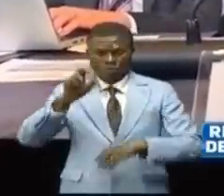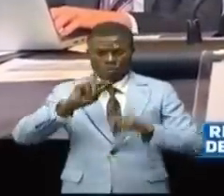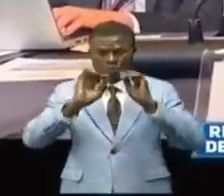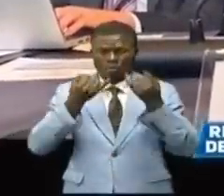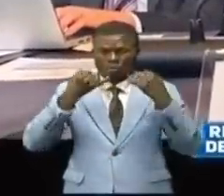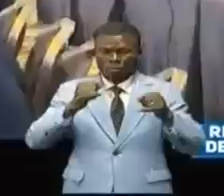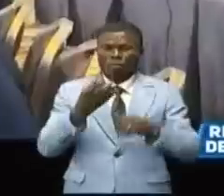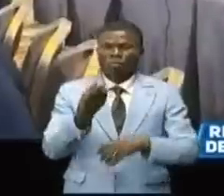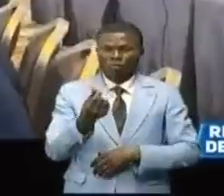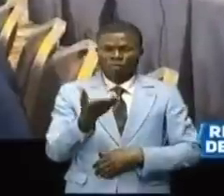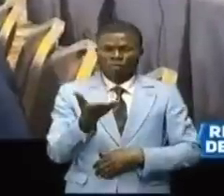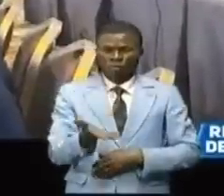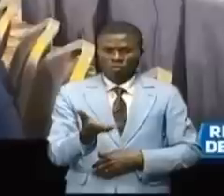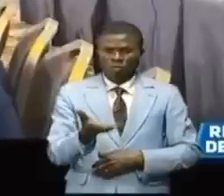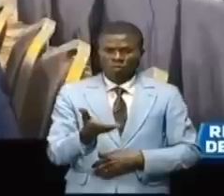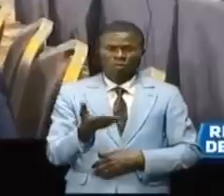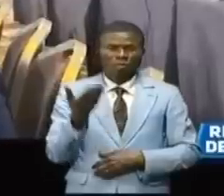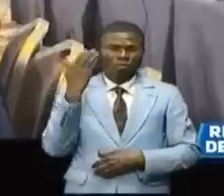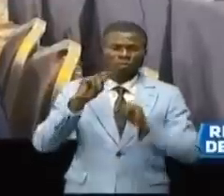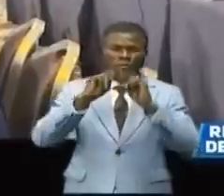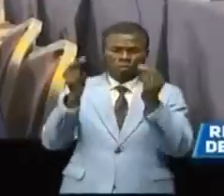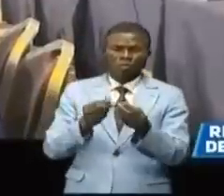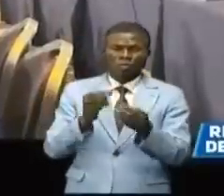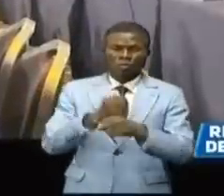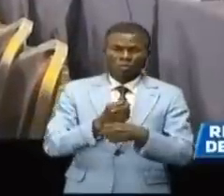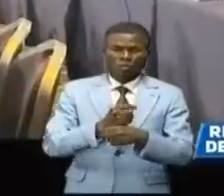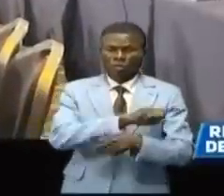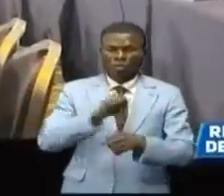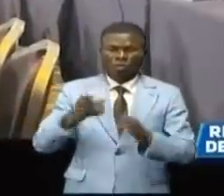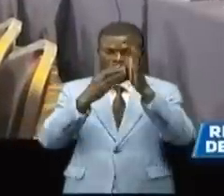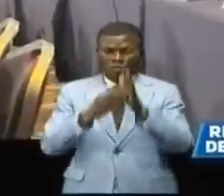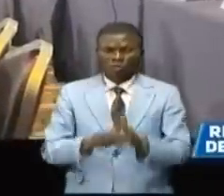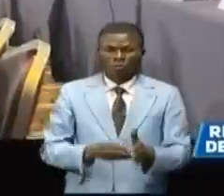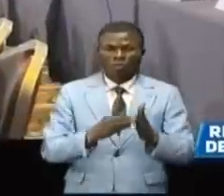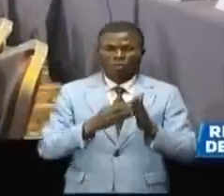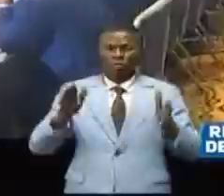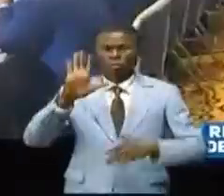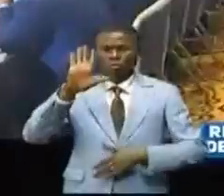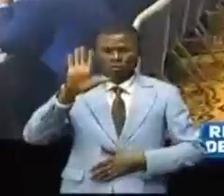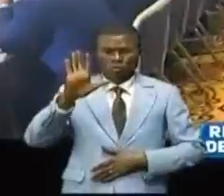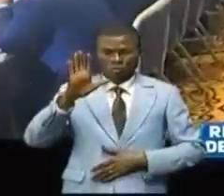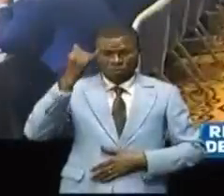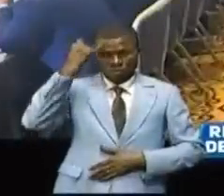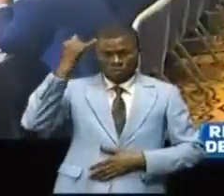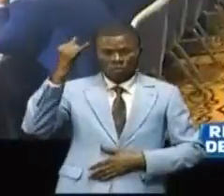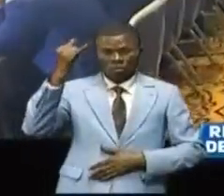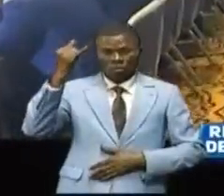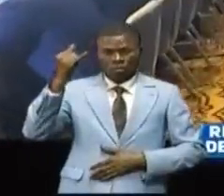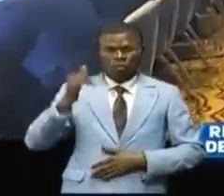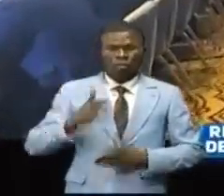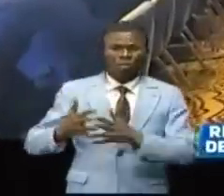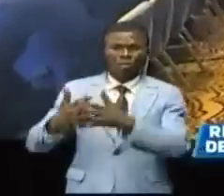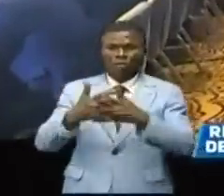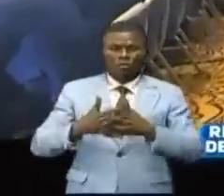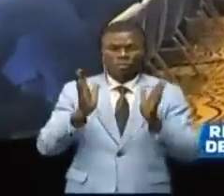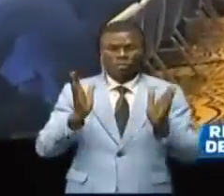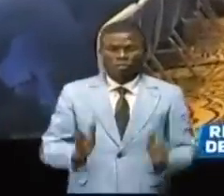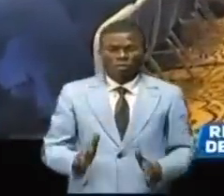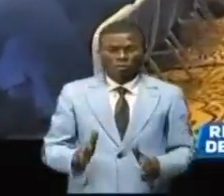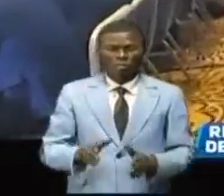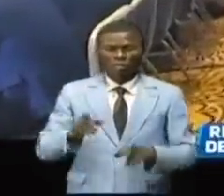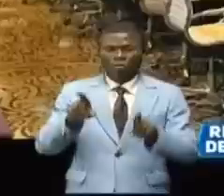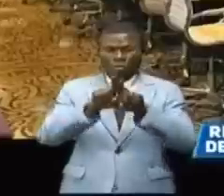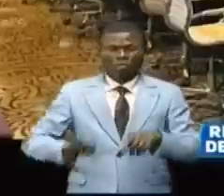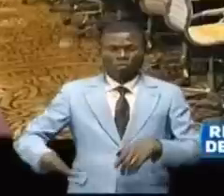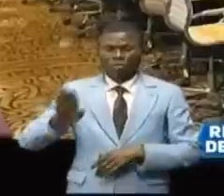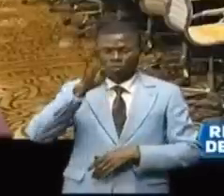renseignement financiers. Edmond Group a été créé en 1995 à l'initiative des États-Unis d'Amérique et de la